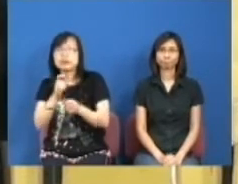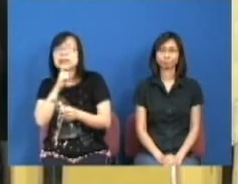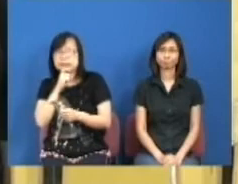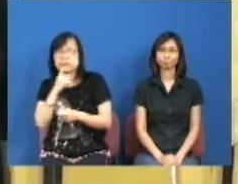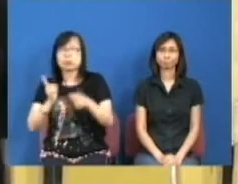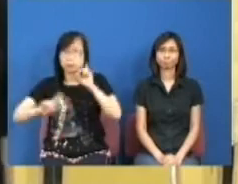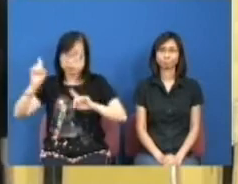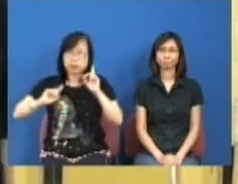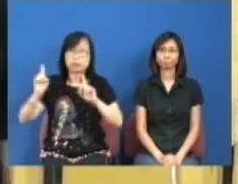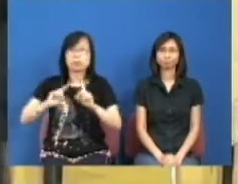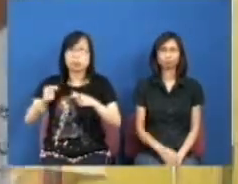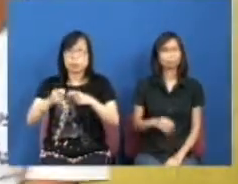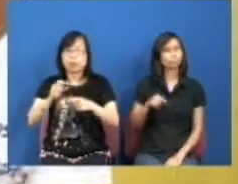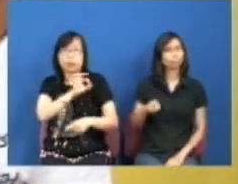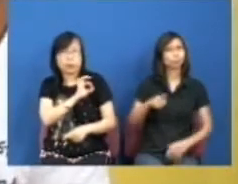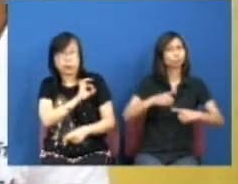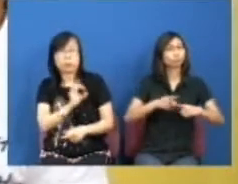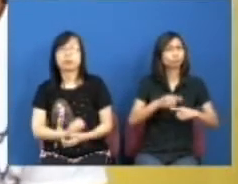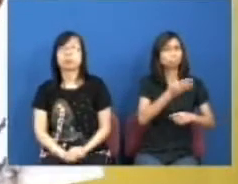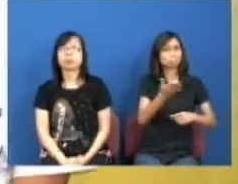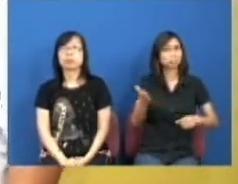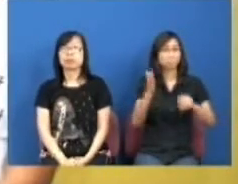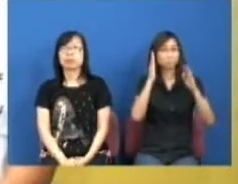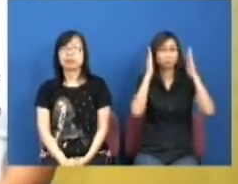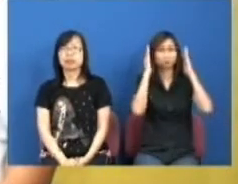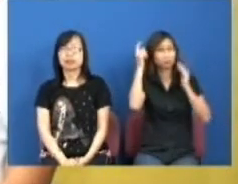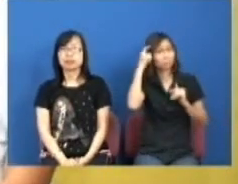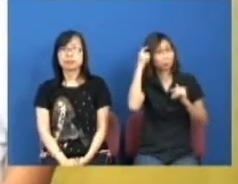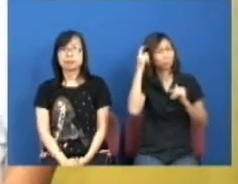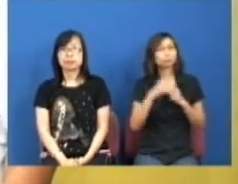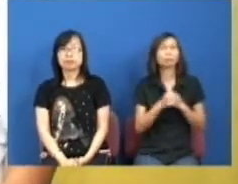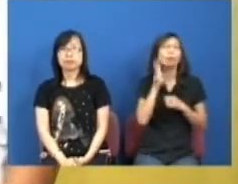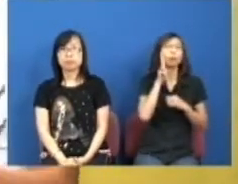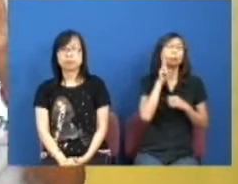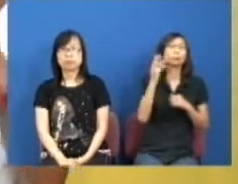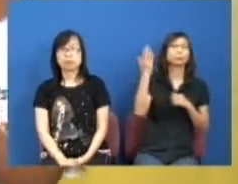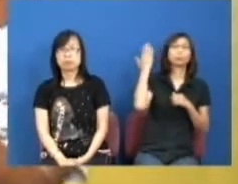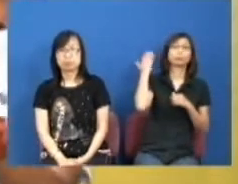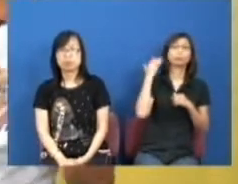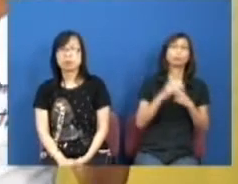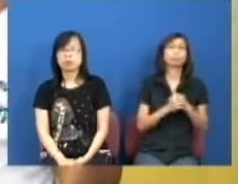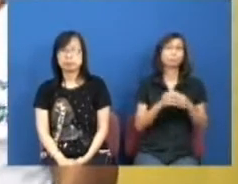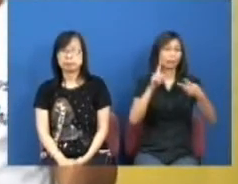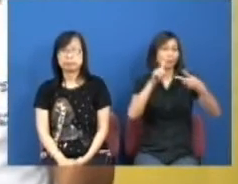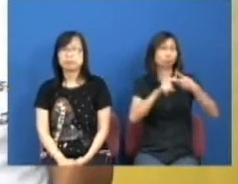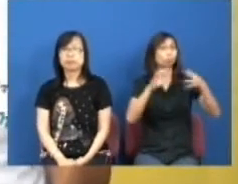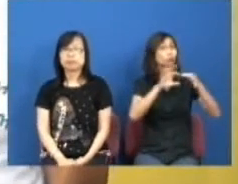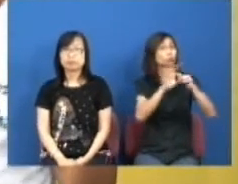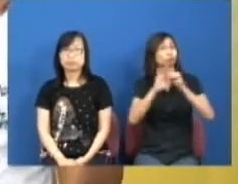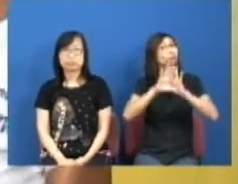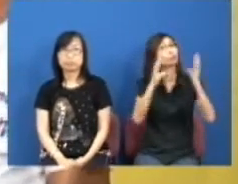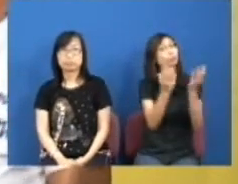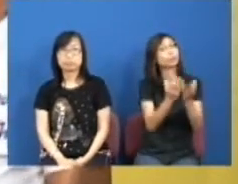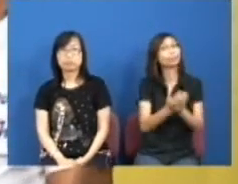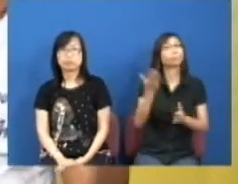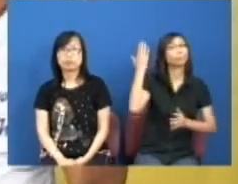嘅嚇。 咁呢一度其實大家都會留意到就係話，譬如話我哋以前講到愛港到工聯會，咁一定有以前我哋講到